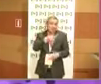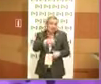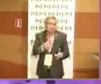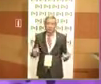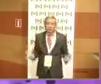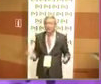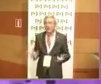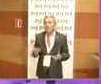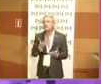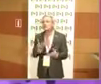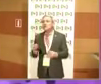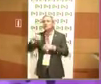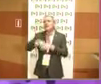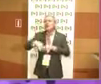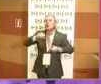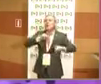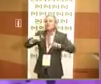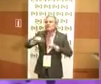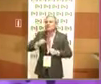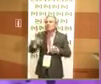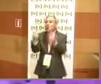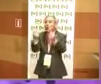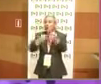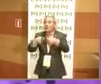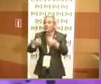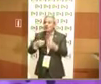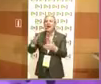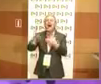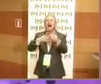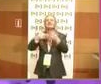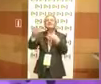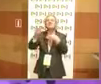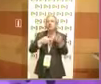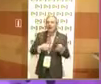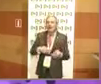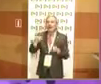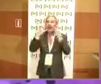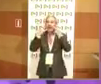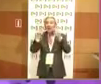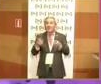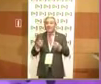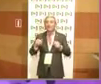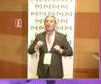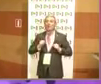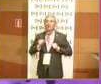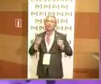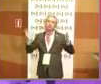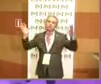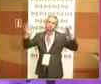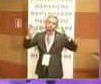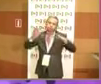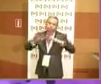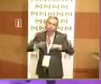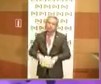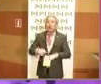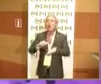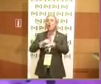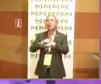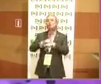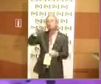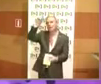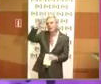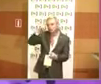qualcosa che si muove negli imprenditori, nei commercianti, negli artigiani che vedono calare la fiducia e dietro la fiducia i consumi